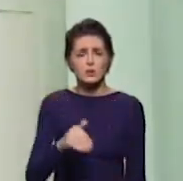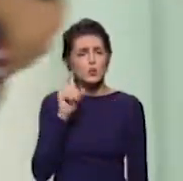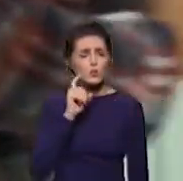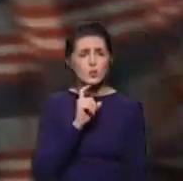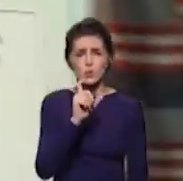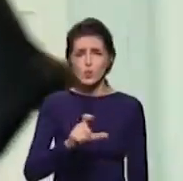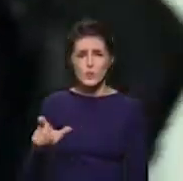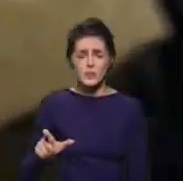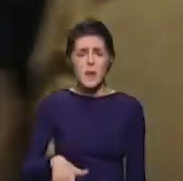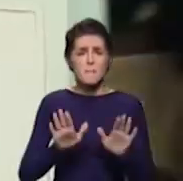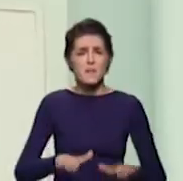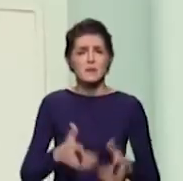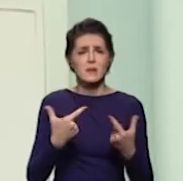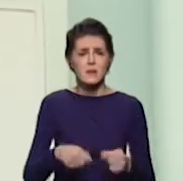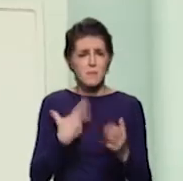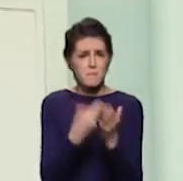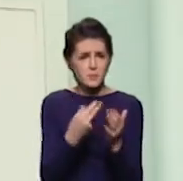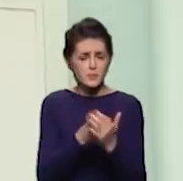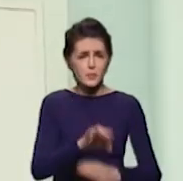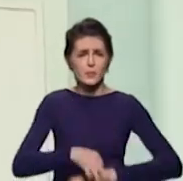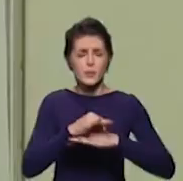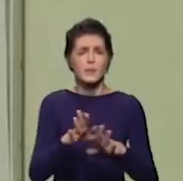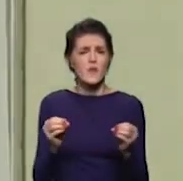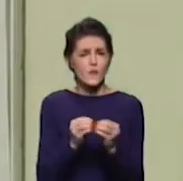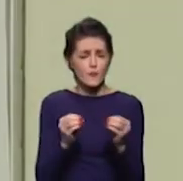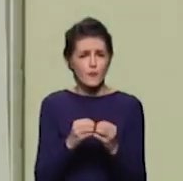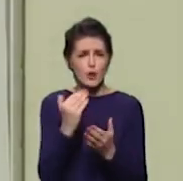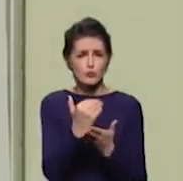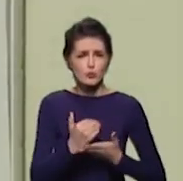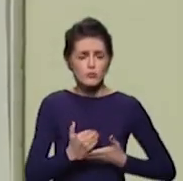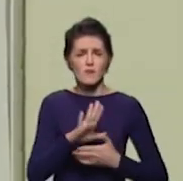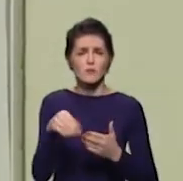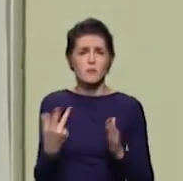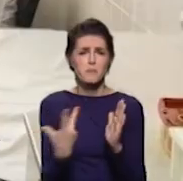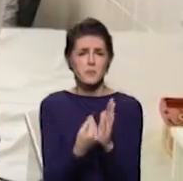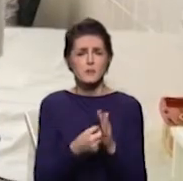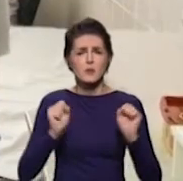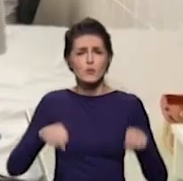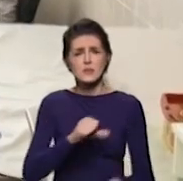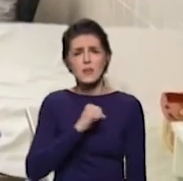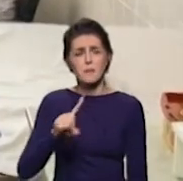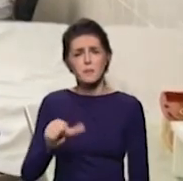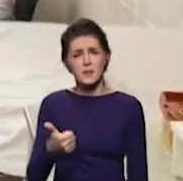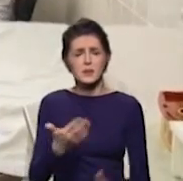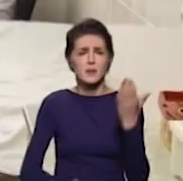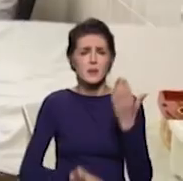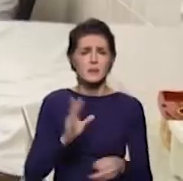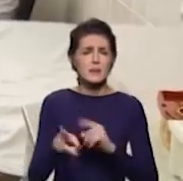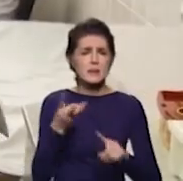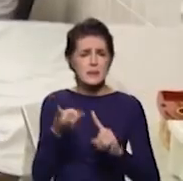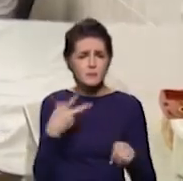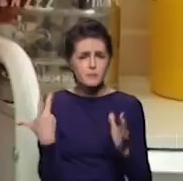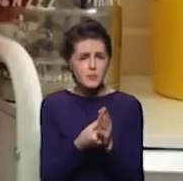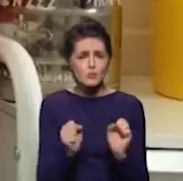українців. Пункти вакцинації працюють у звичному режимі. Імунізуватися можна як вперше, так і бустерною